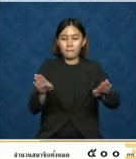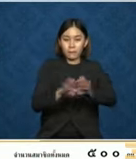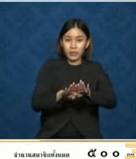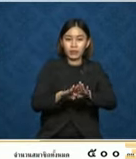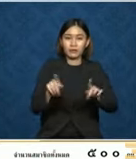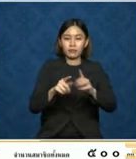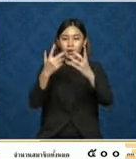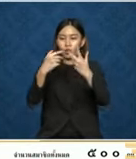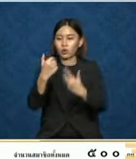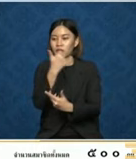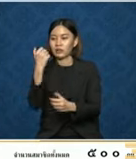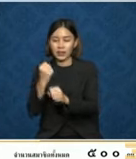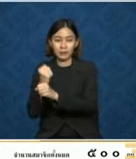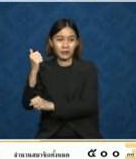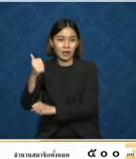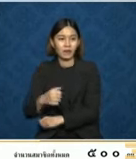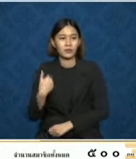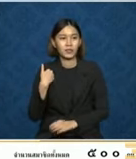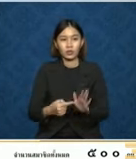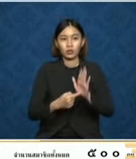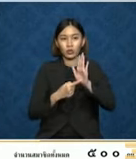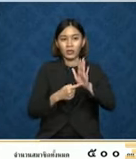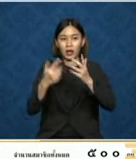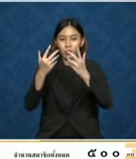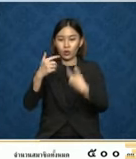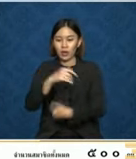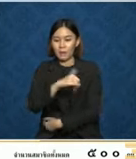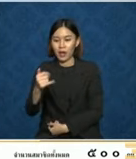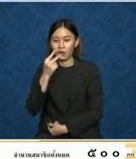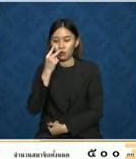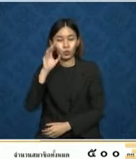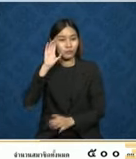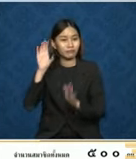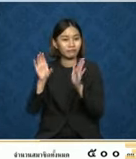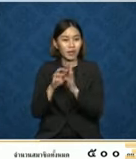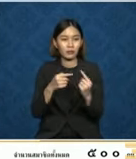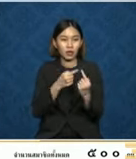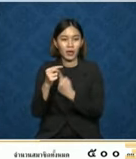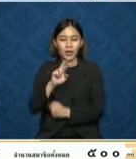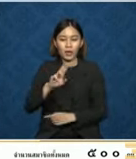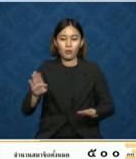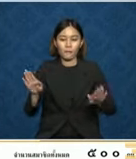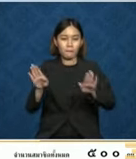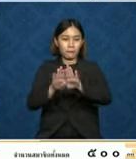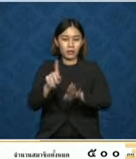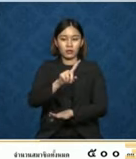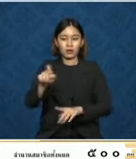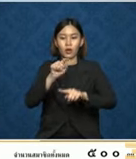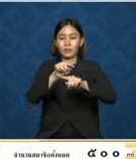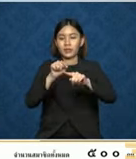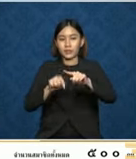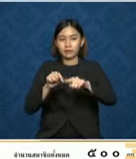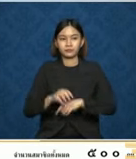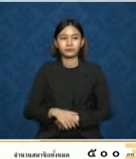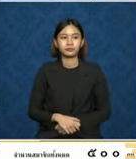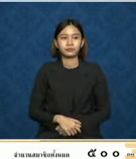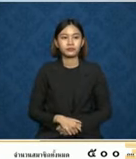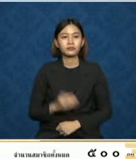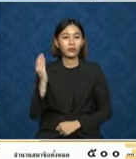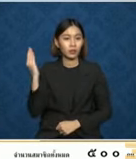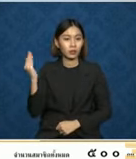ที่โรงงานอื่นก็ทำได้จะมีตัวอย่างบางโรงงานให้ดูนะครับสไลด์ต่อไปจะเป็นระบบปิดที่เป็นระบบปิด 100% นะครับขอเพียงเท่